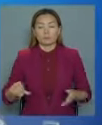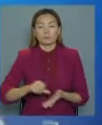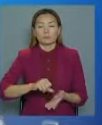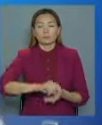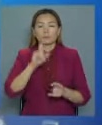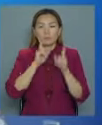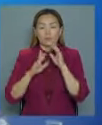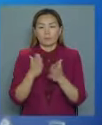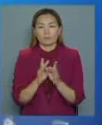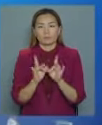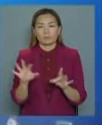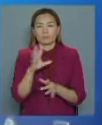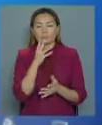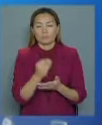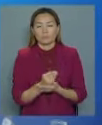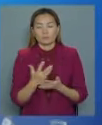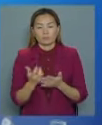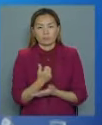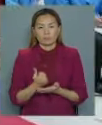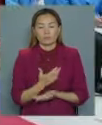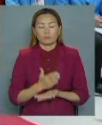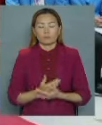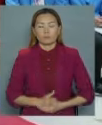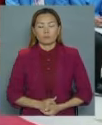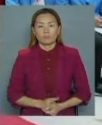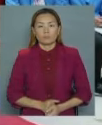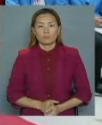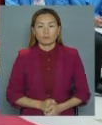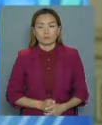на форуме и рассказал о своих высоких достижениях в конкурсе знаний.